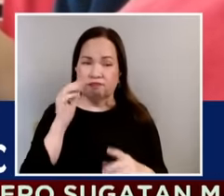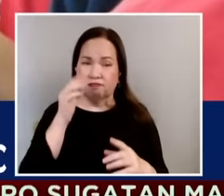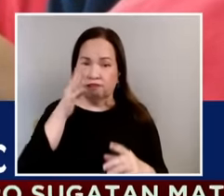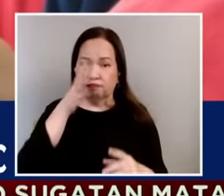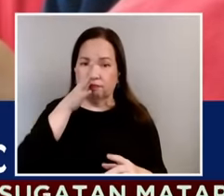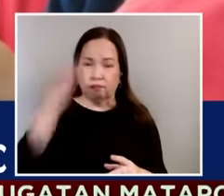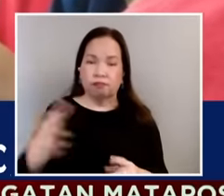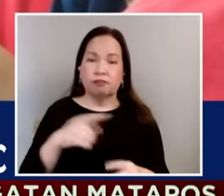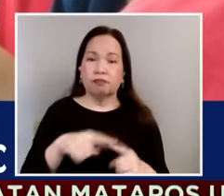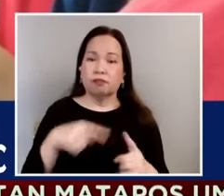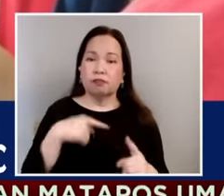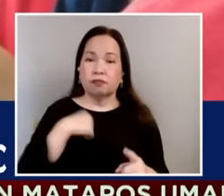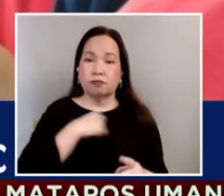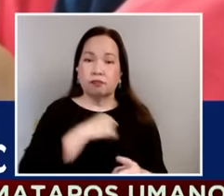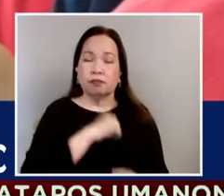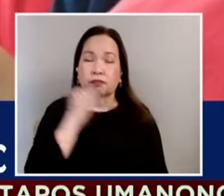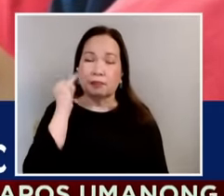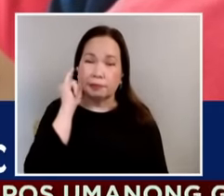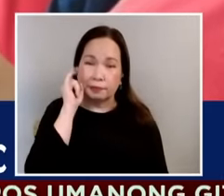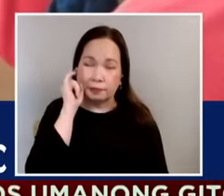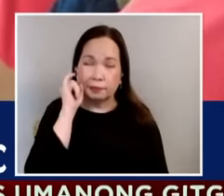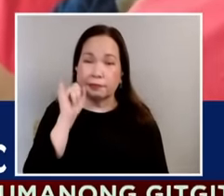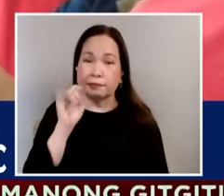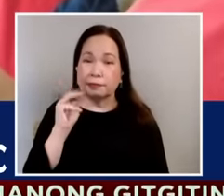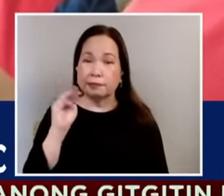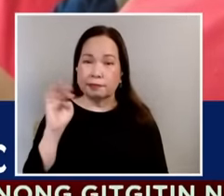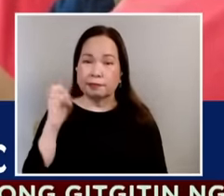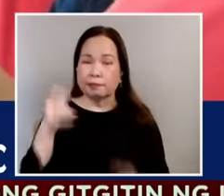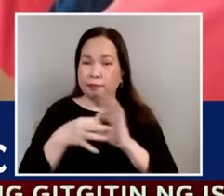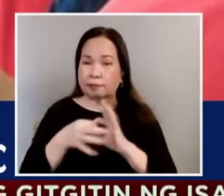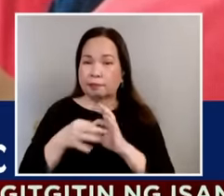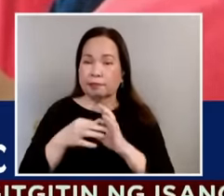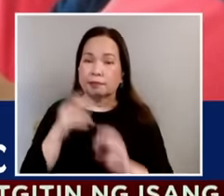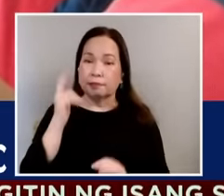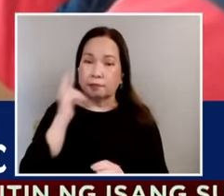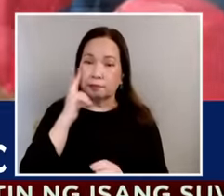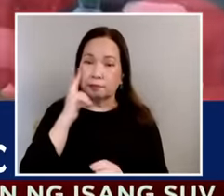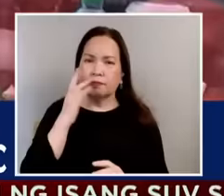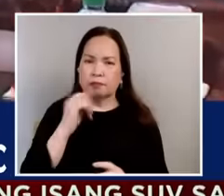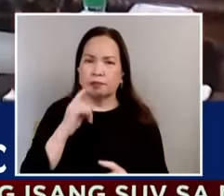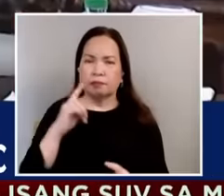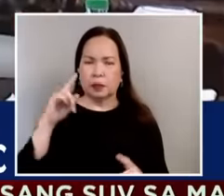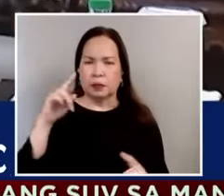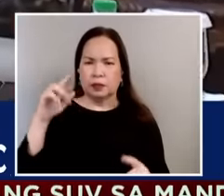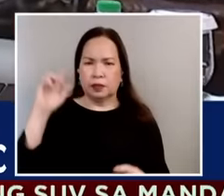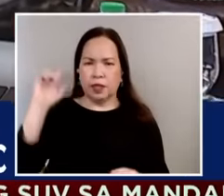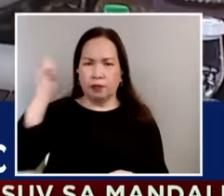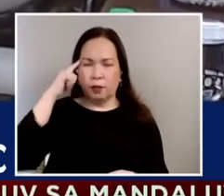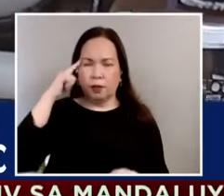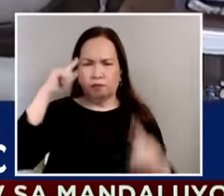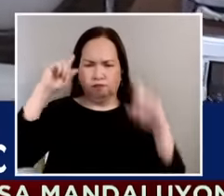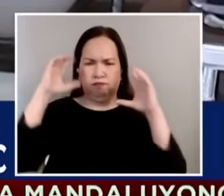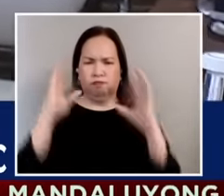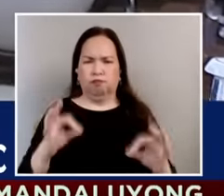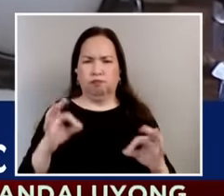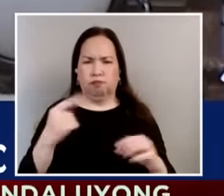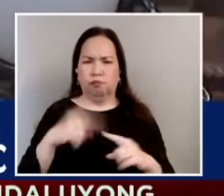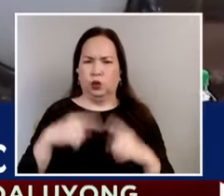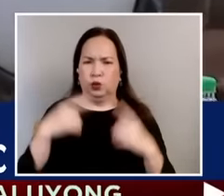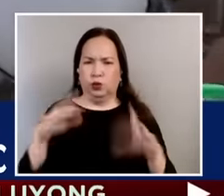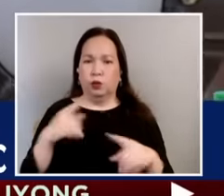Marcos na kaalyado ng mga Duterte, dapat manindigan ng gobyerno na tapos na ang usaping ito dahil nagsalita na ang Pangulong